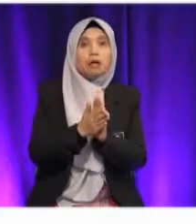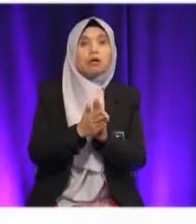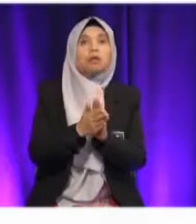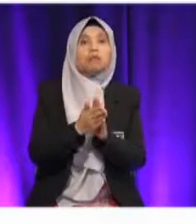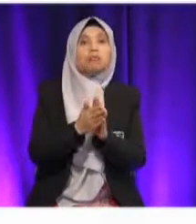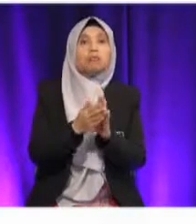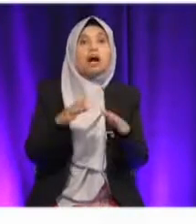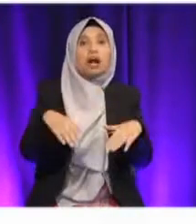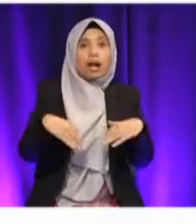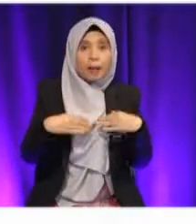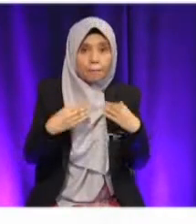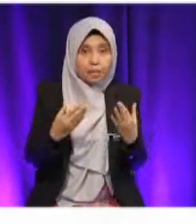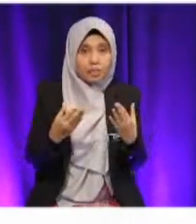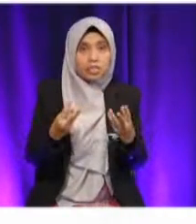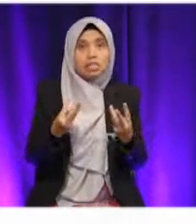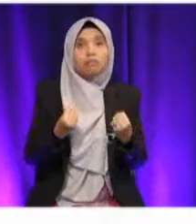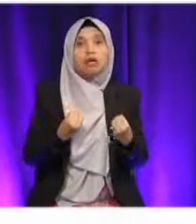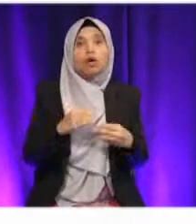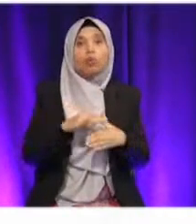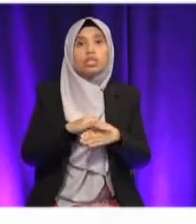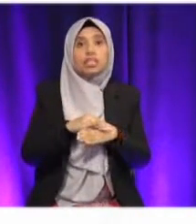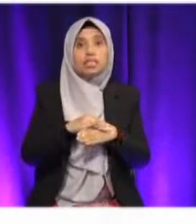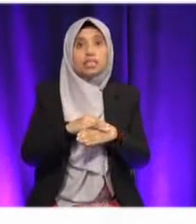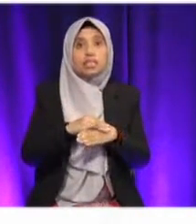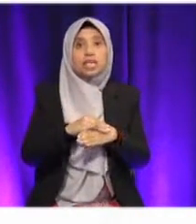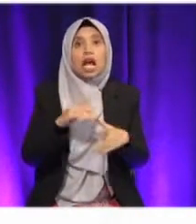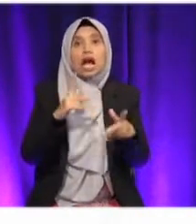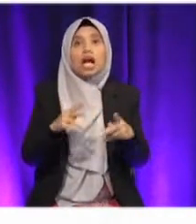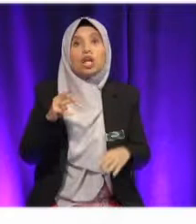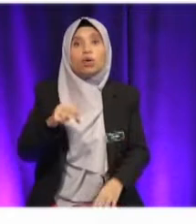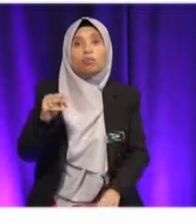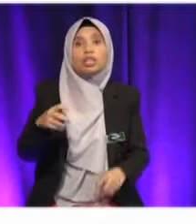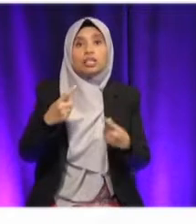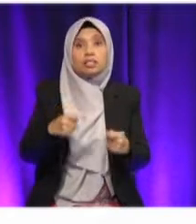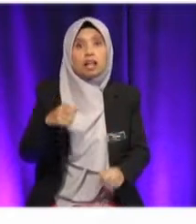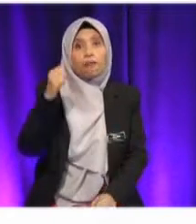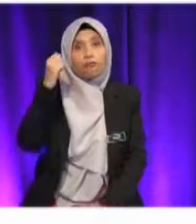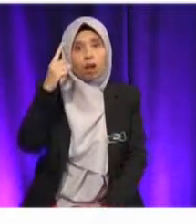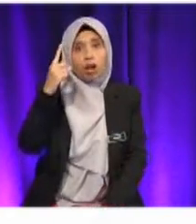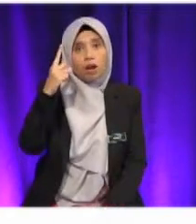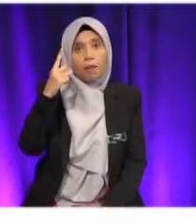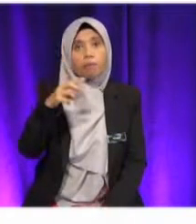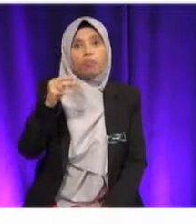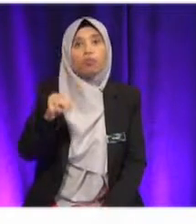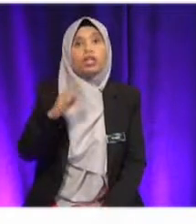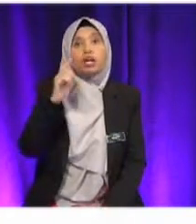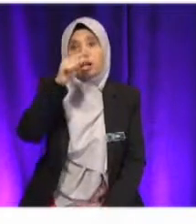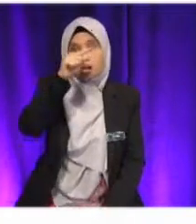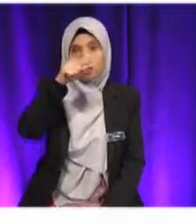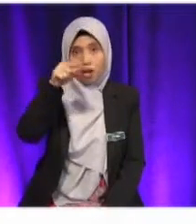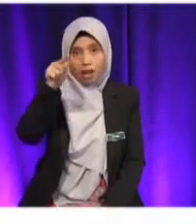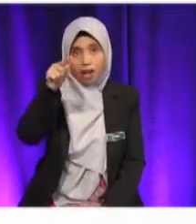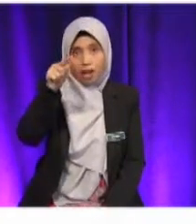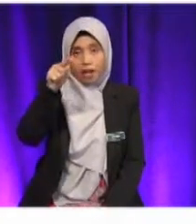berkaitan dengan bagaimana enggak mengisi kalau murid tadi telah faham jadi dia ketan The Ride dan paham Diamond